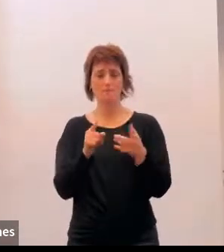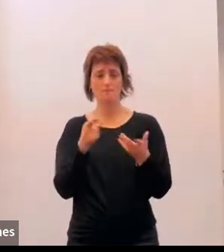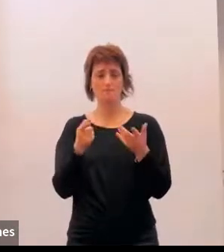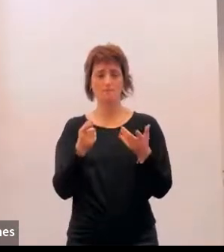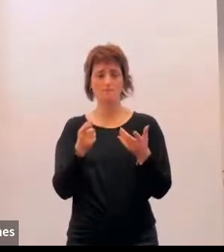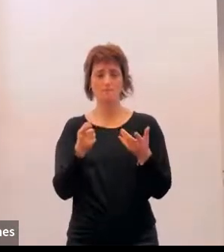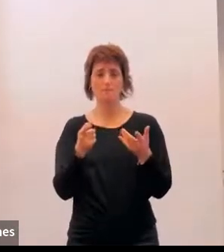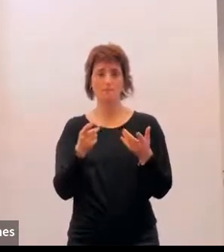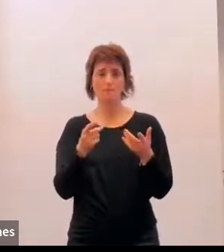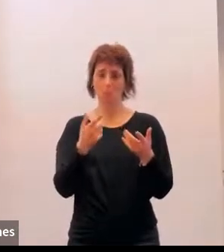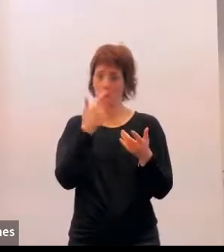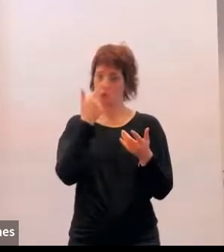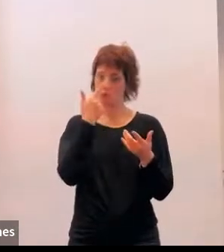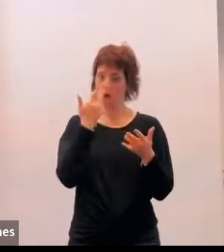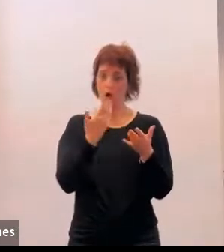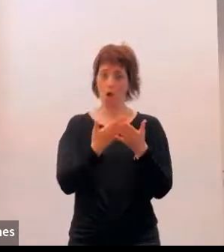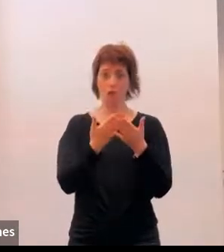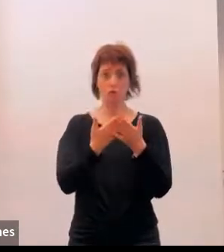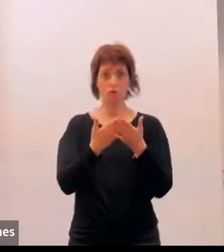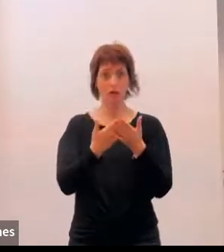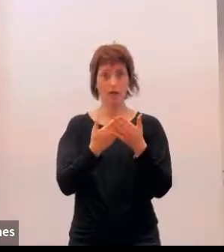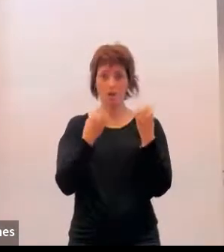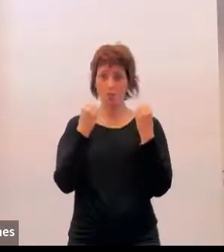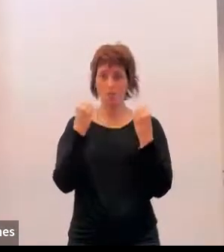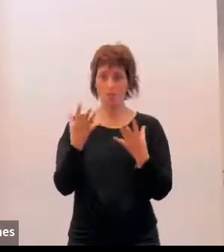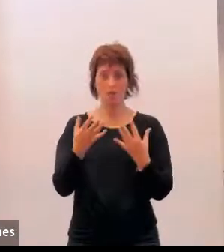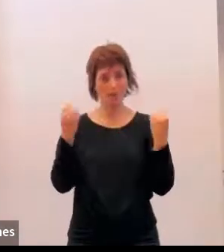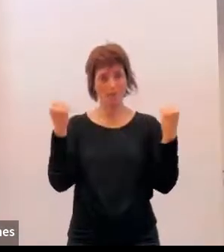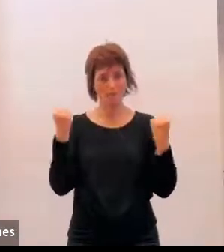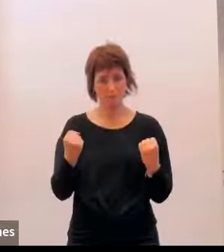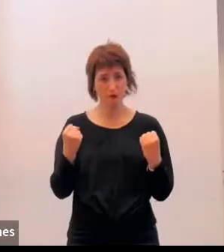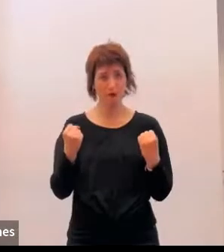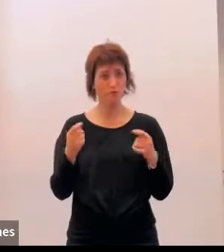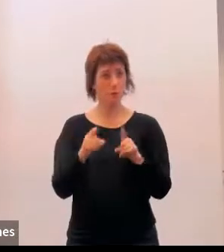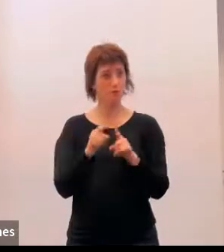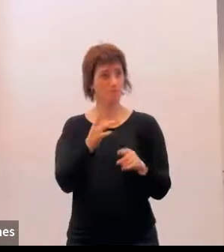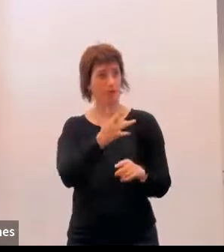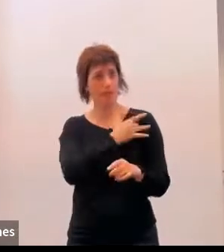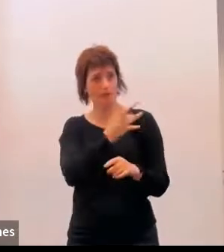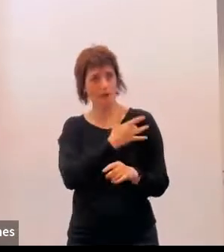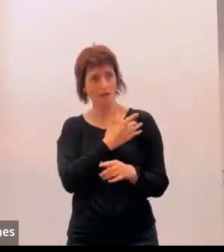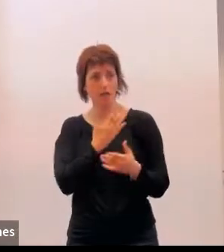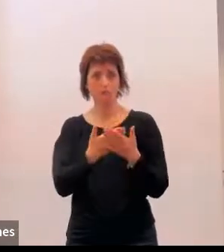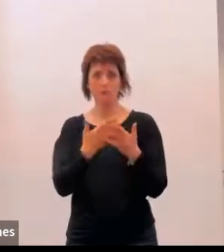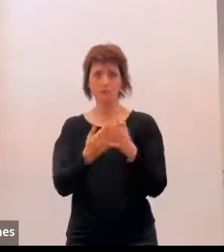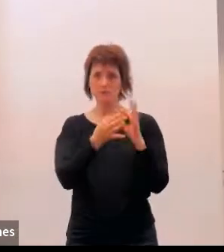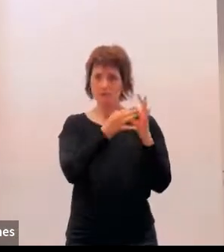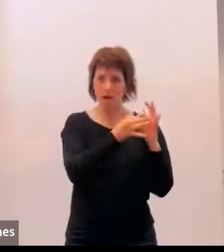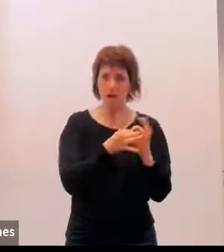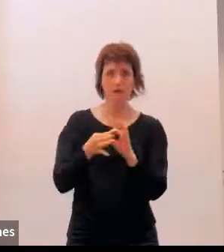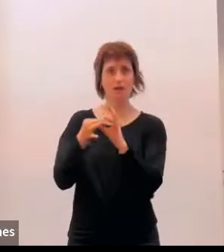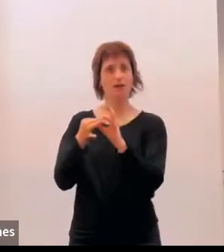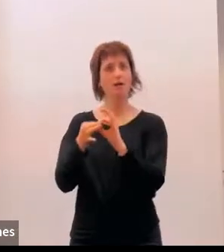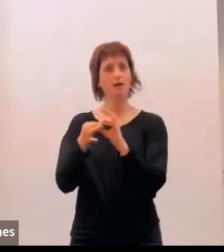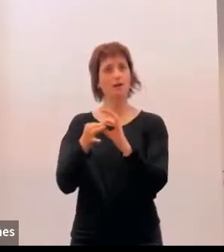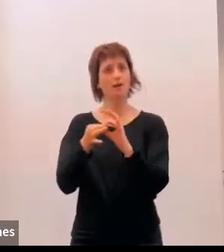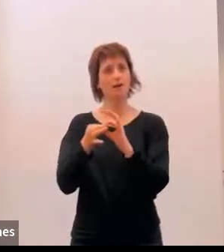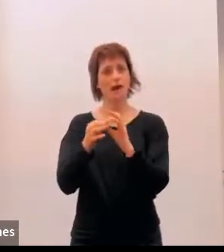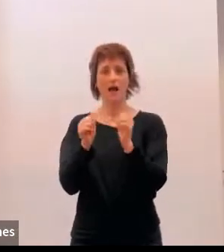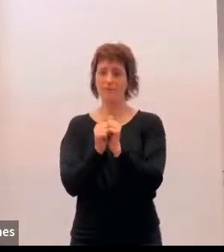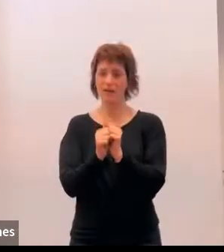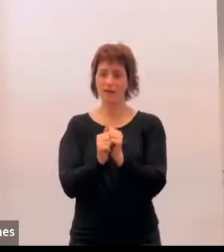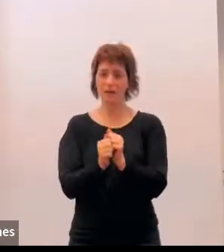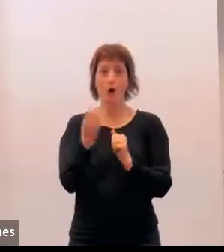une délibération forte, intéressante et complètement en harmonie avec la façon dont un enfant